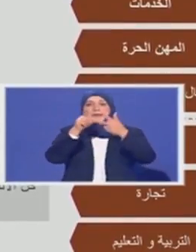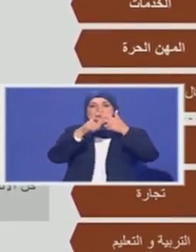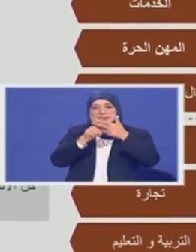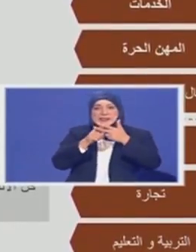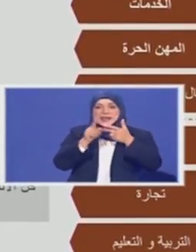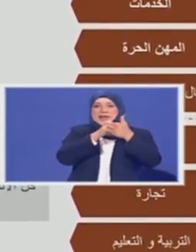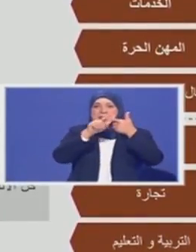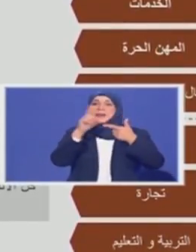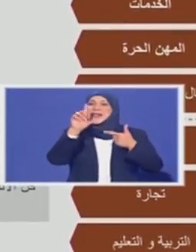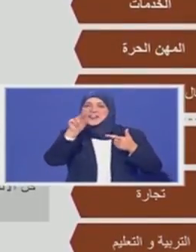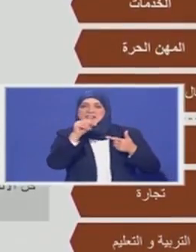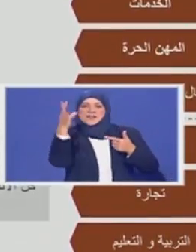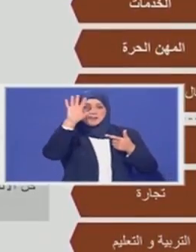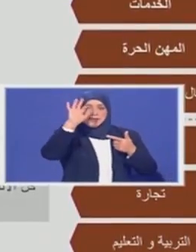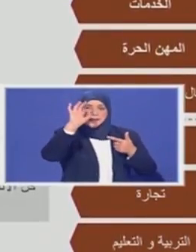بنسبة 50%،